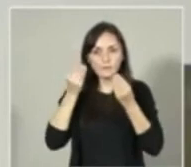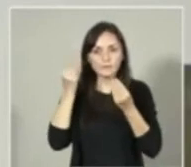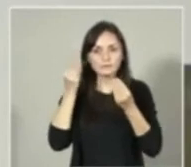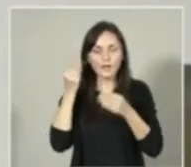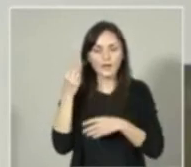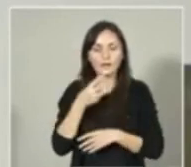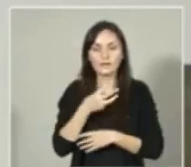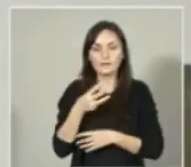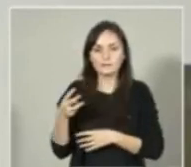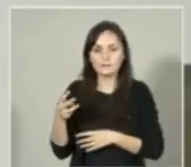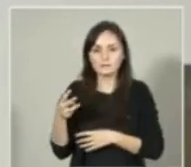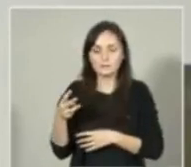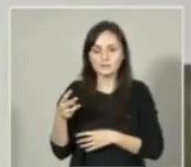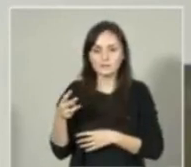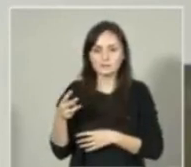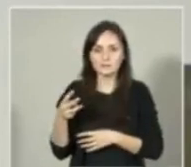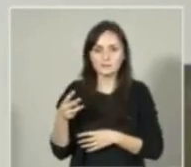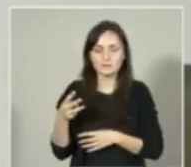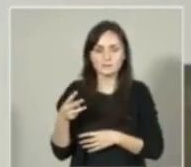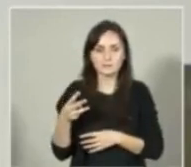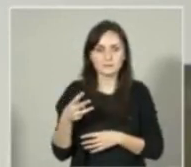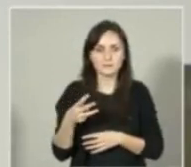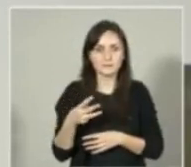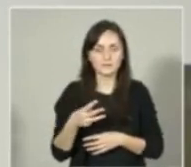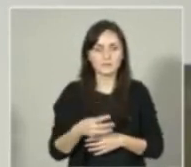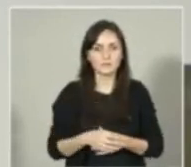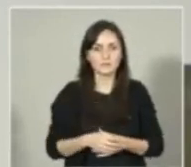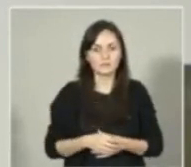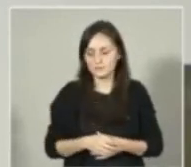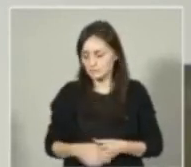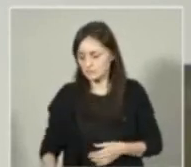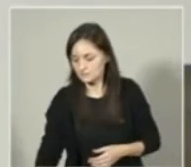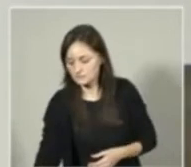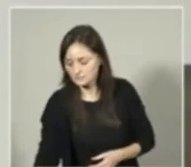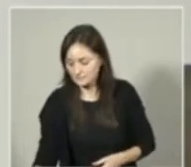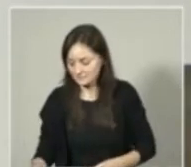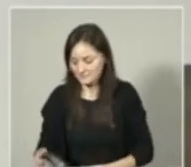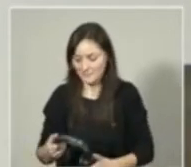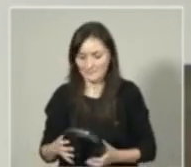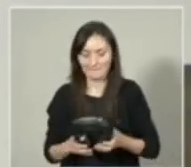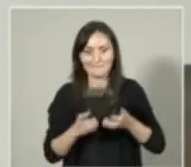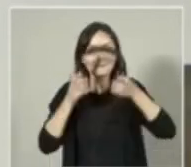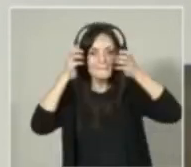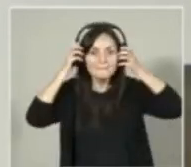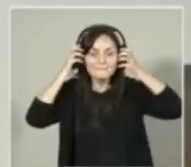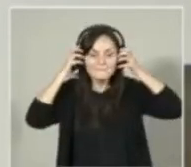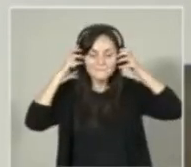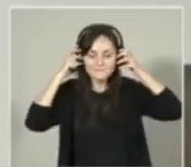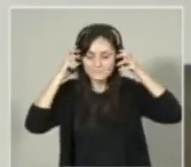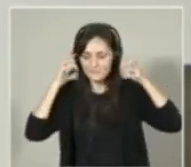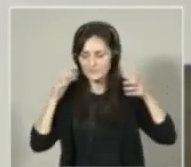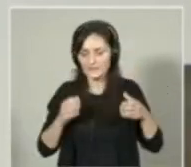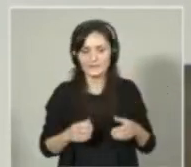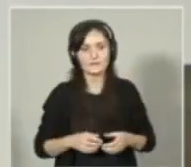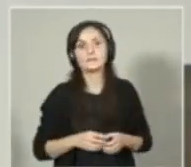i, dit sigui de pas, molt amiga de la nostra. Però continuem mantenint que el cas d'Indra és especial perquè també es lucra